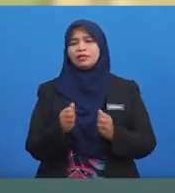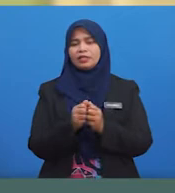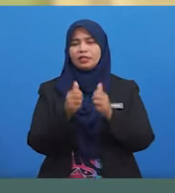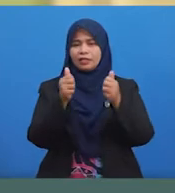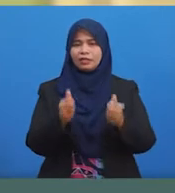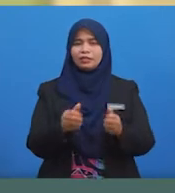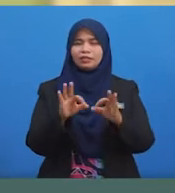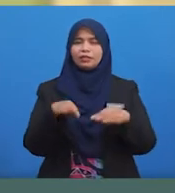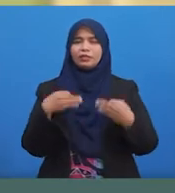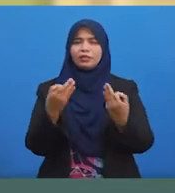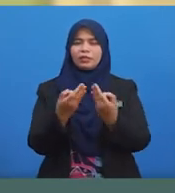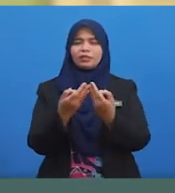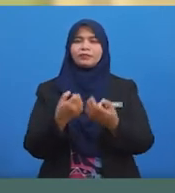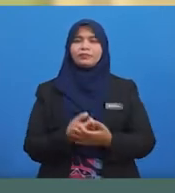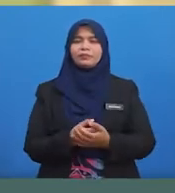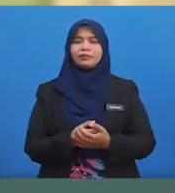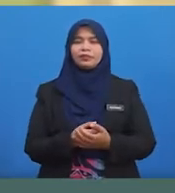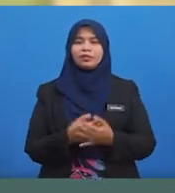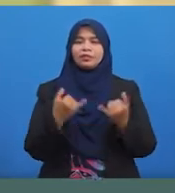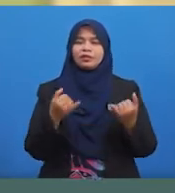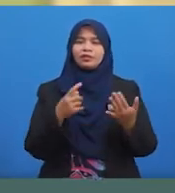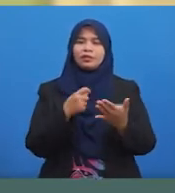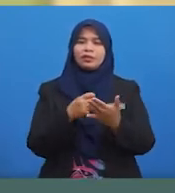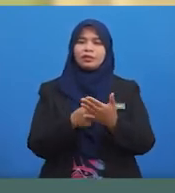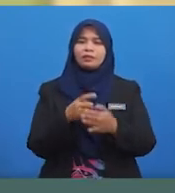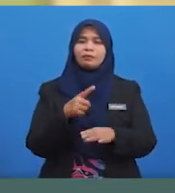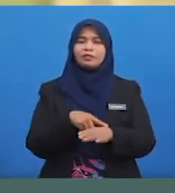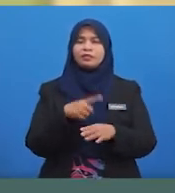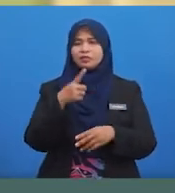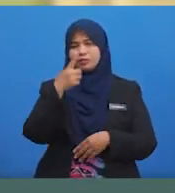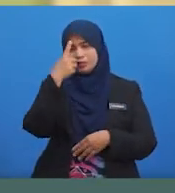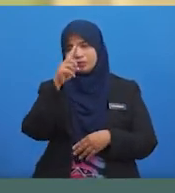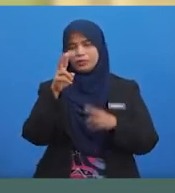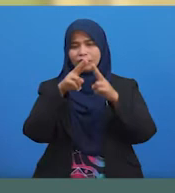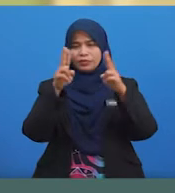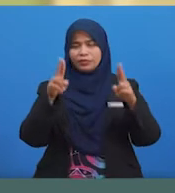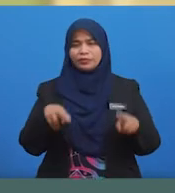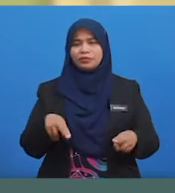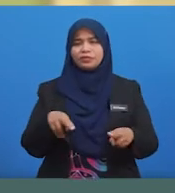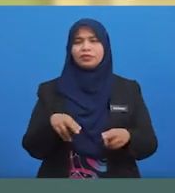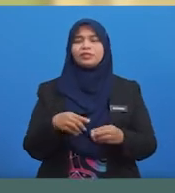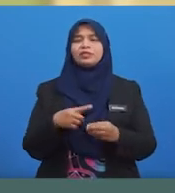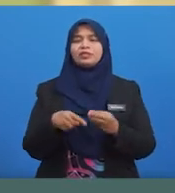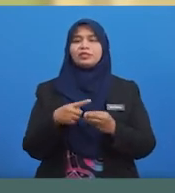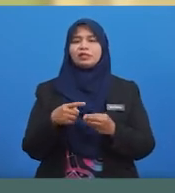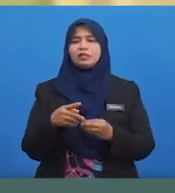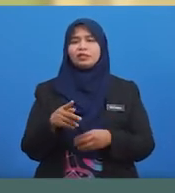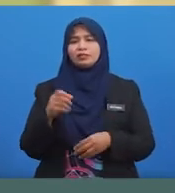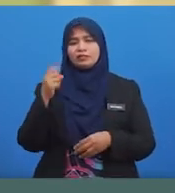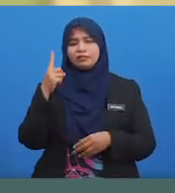file sekarang tibanya masih untuk menguji kekhawatiran tentang pembelajaran